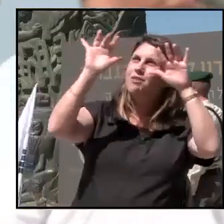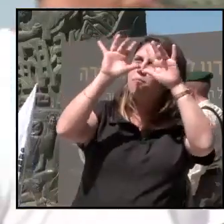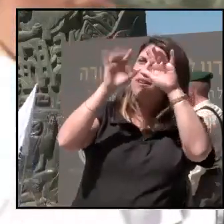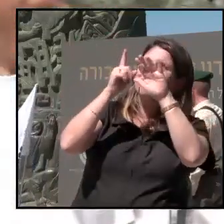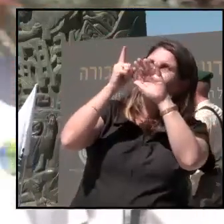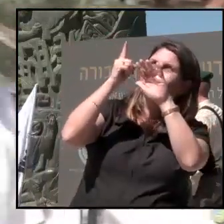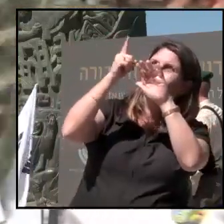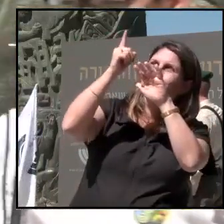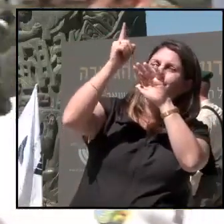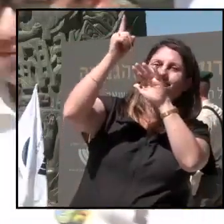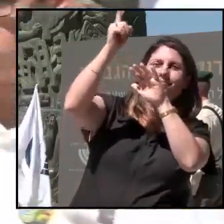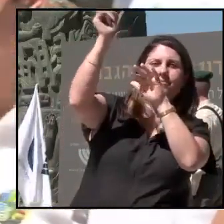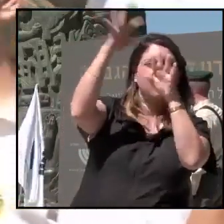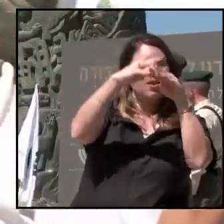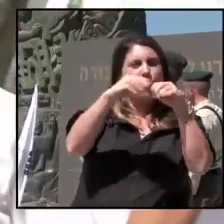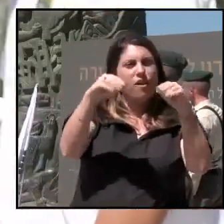השמיים